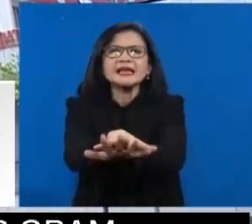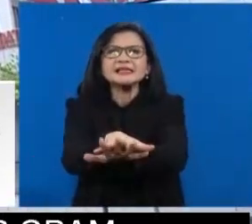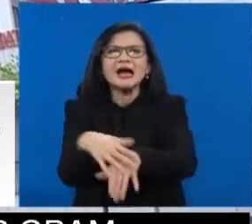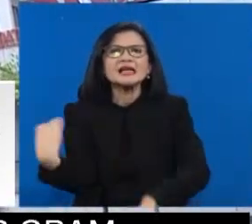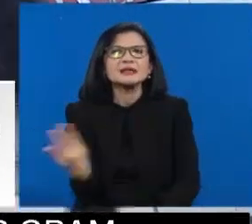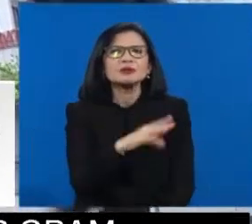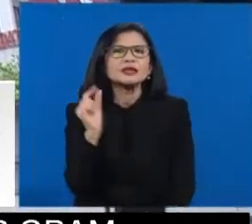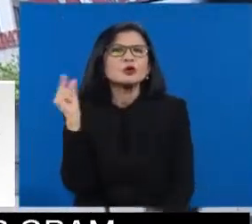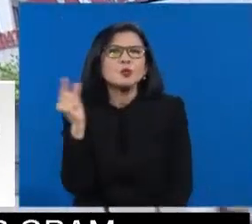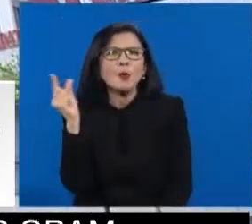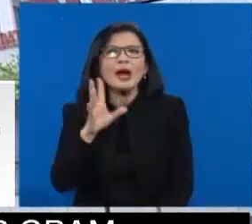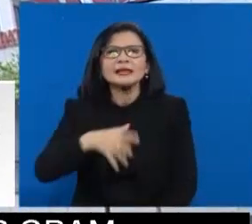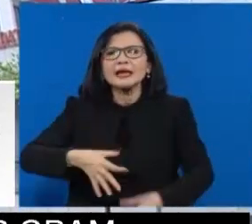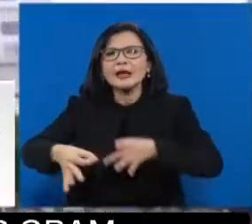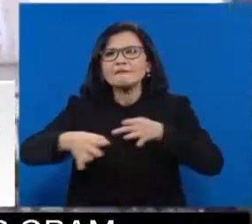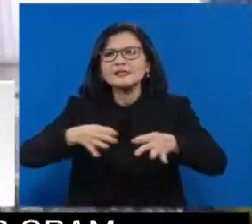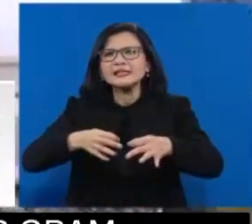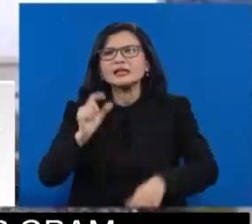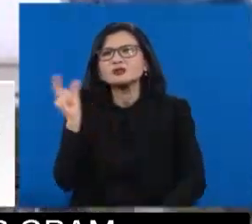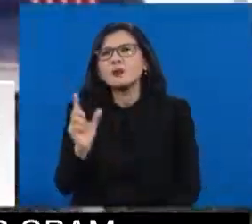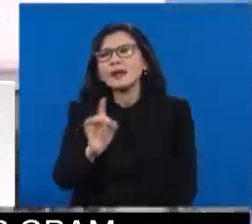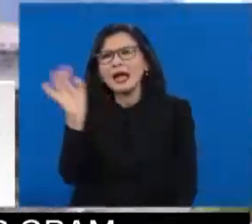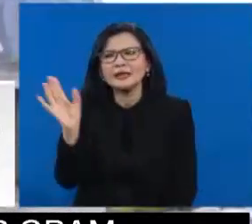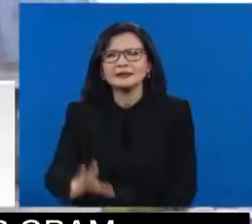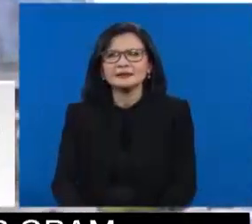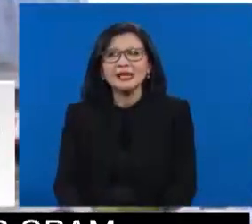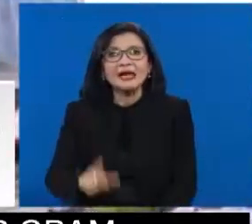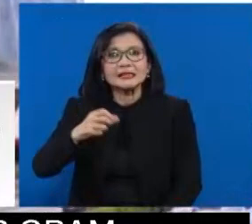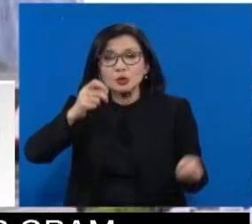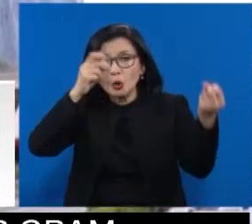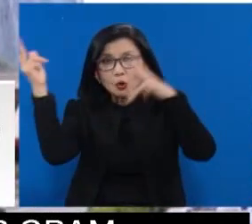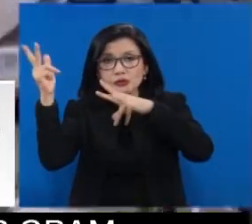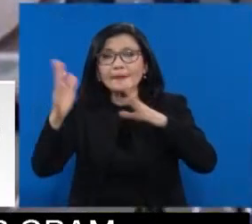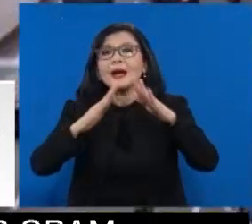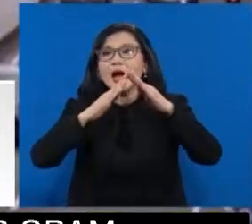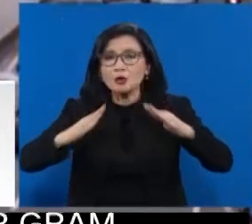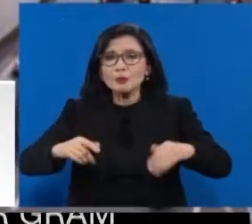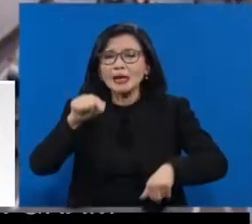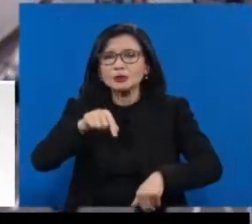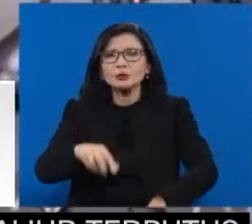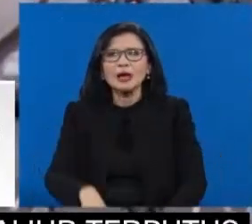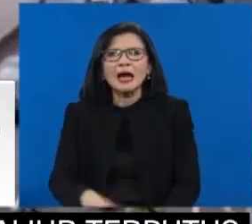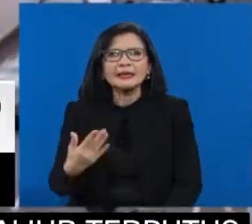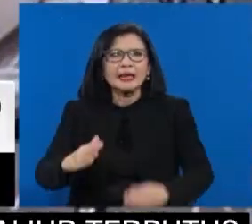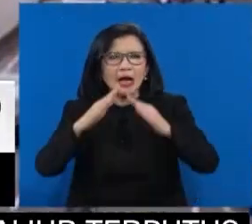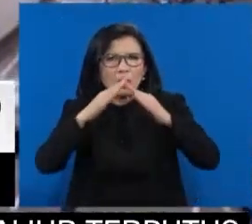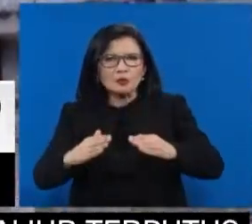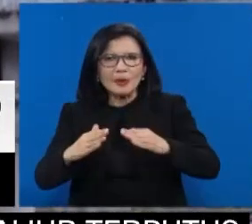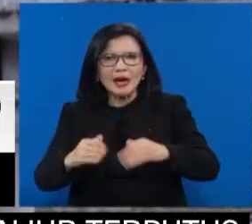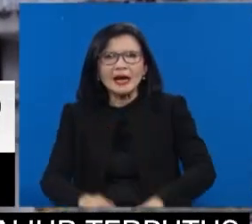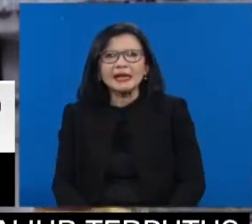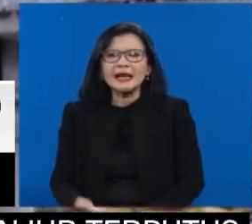dan dilengkapi dengan fasilitas publik lain. Salah satu konsep hunian yang menjawab hunian tersebut adalah Hunian Transit